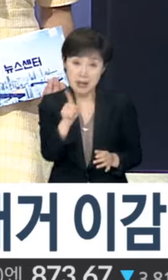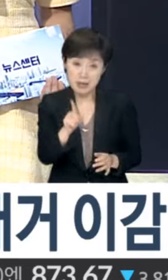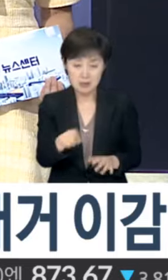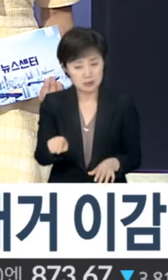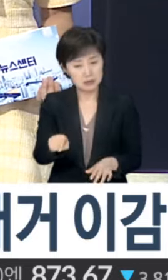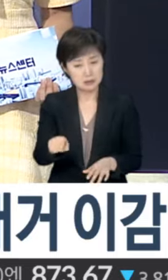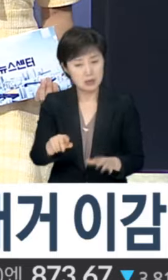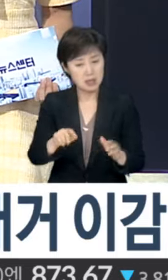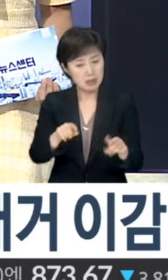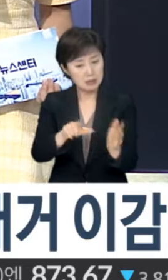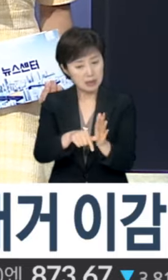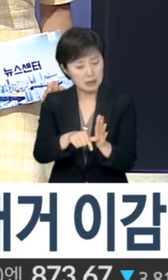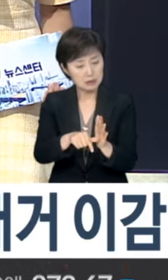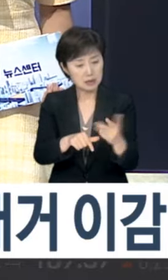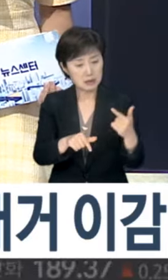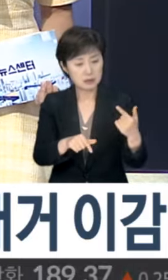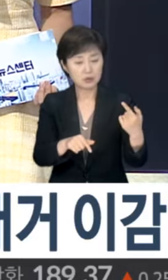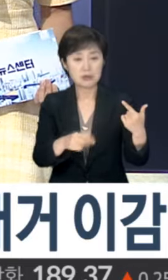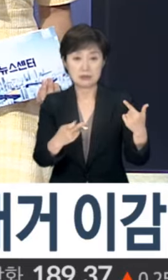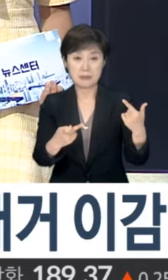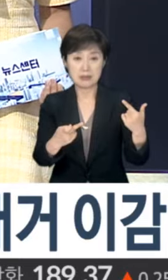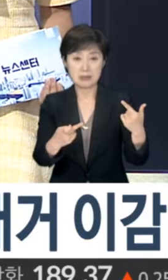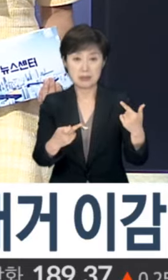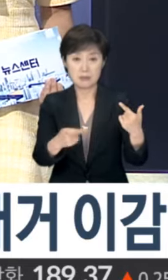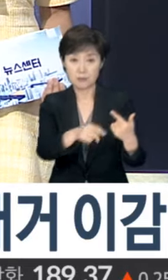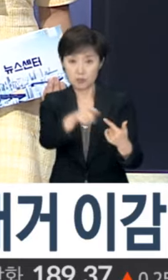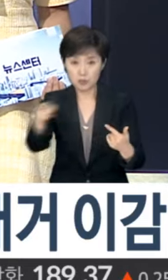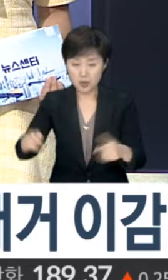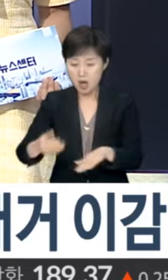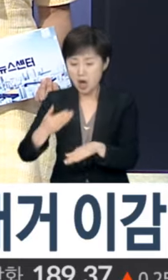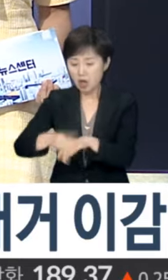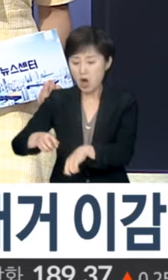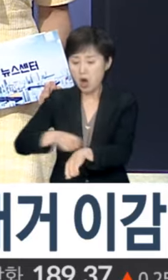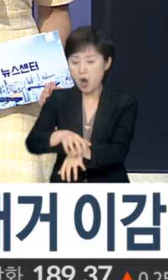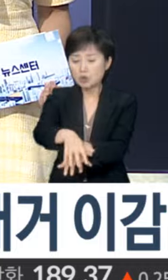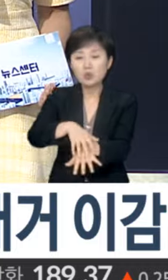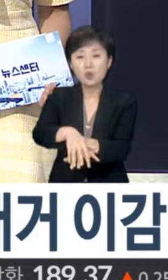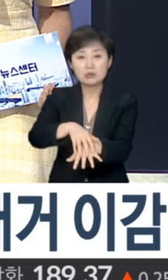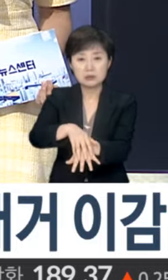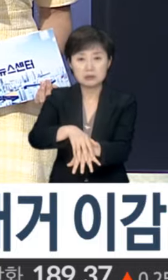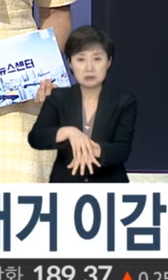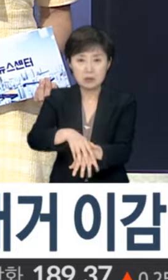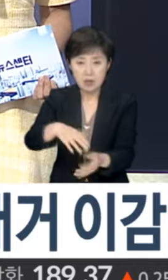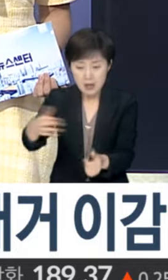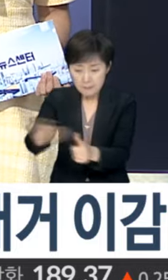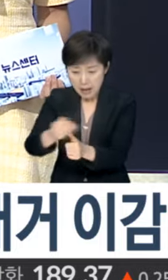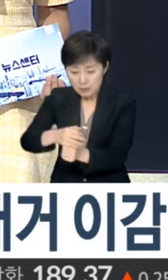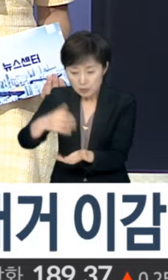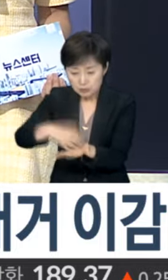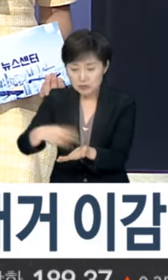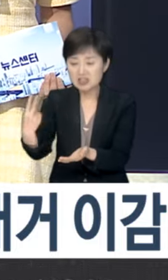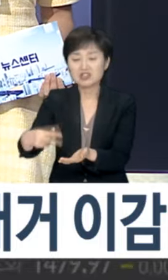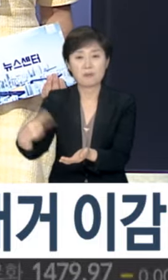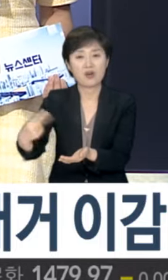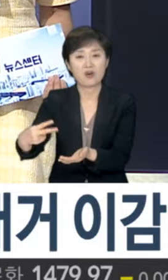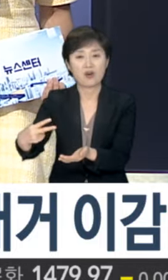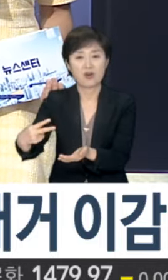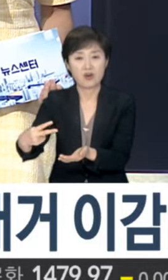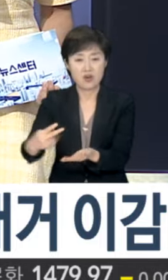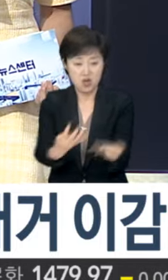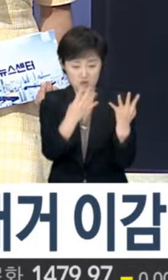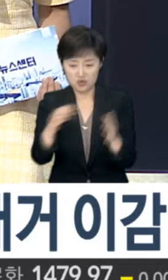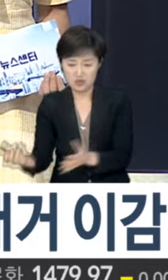현지 시간으로 12일 MS-13을 비롯한 주요 폭력 조직 소속원 2천여 명을 새로 건립한